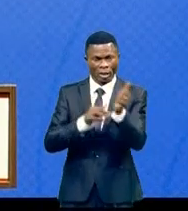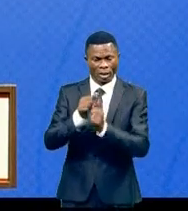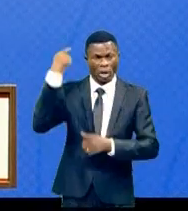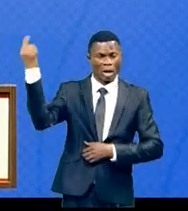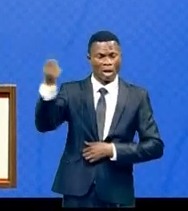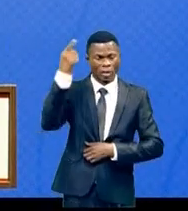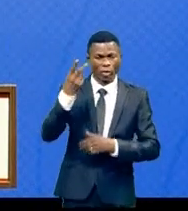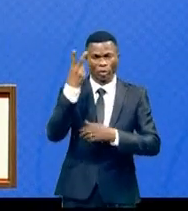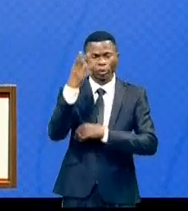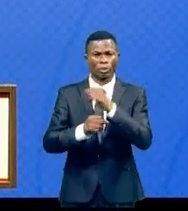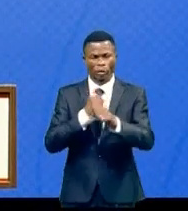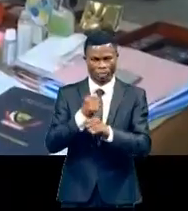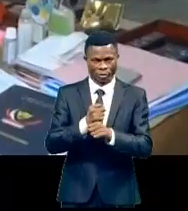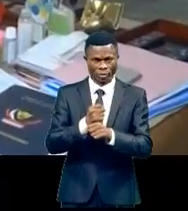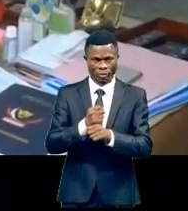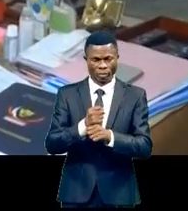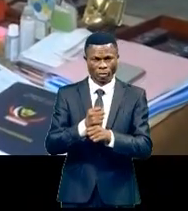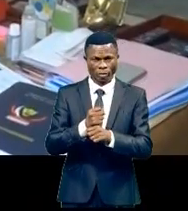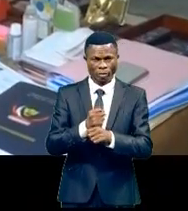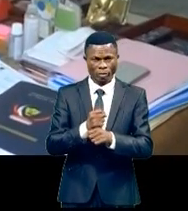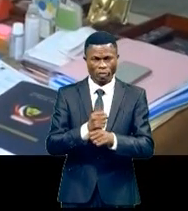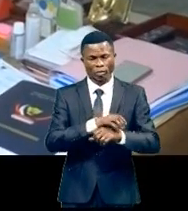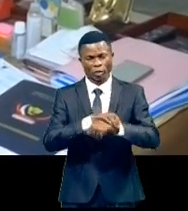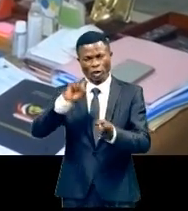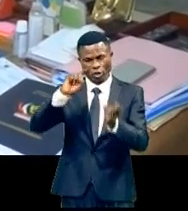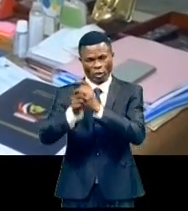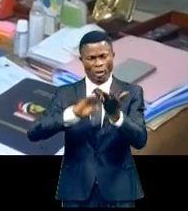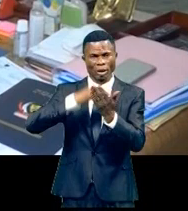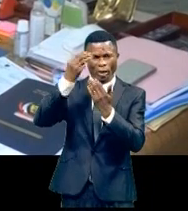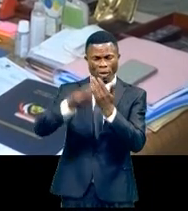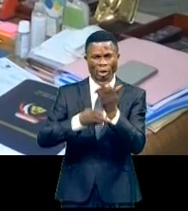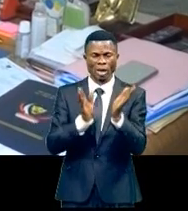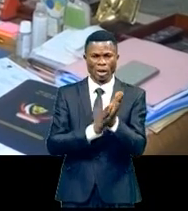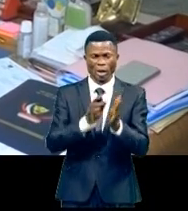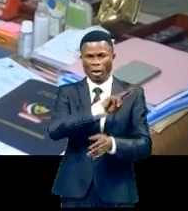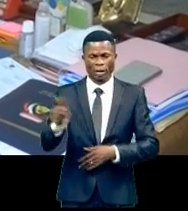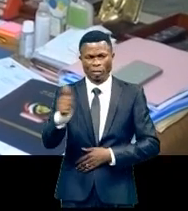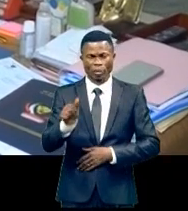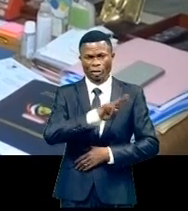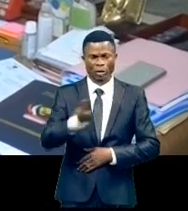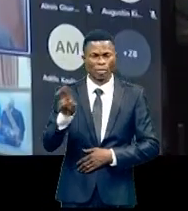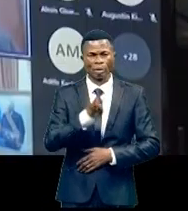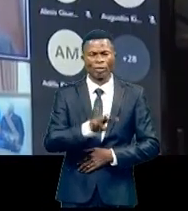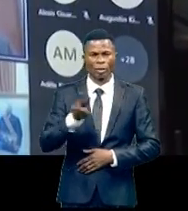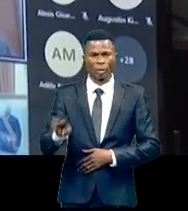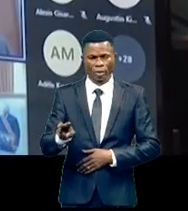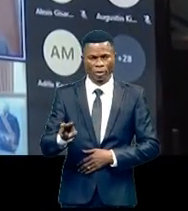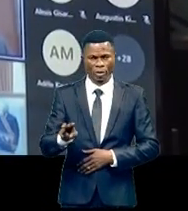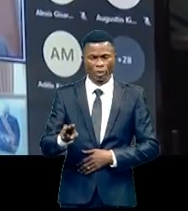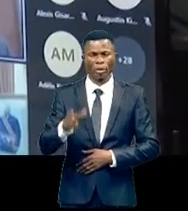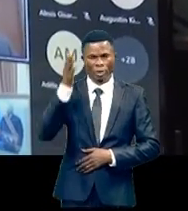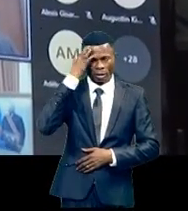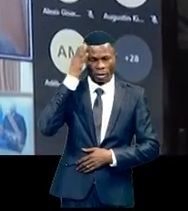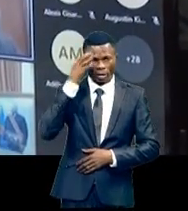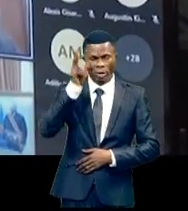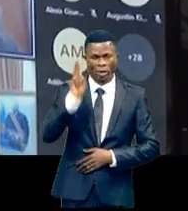depuis bientôt 2 ans, a conduit au réaménagement du calendrier scolaire 2021-2022. Tenant compte de